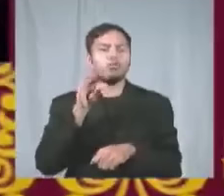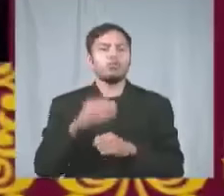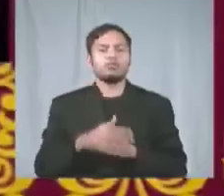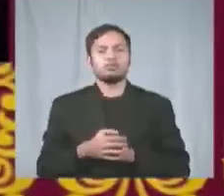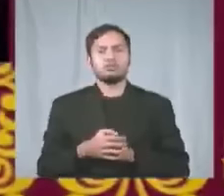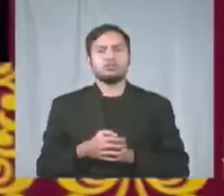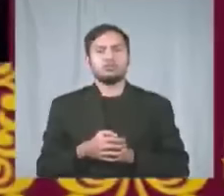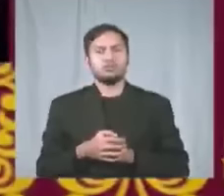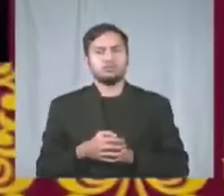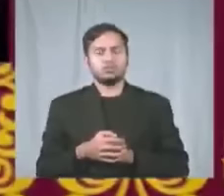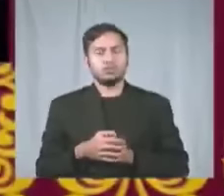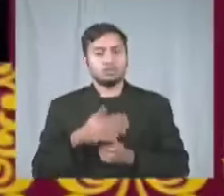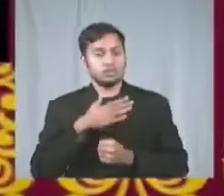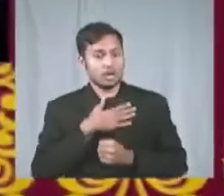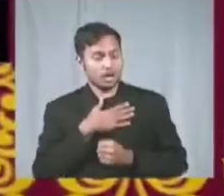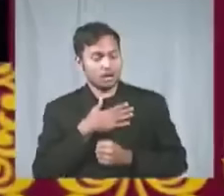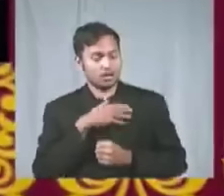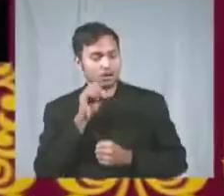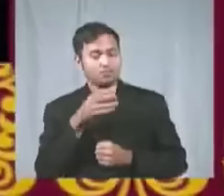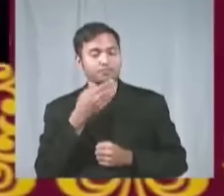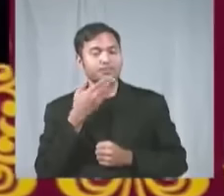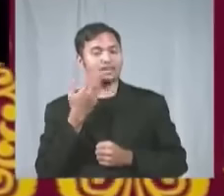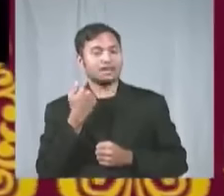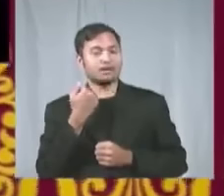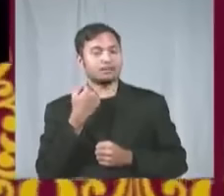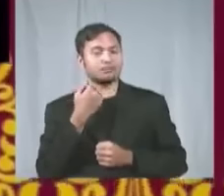Saya jawab karena tadi disinggung tentang Kota Medan.